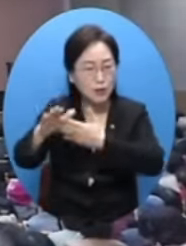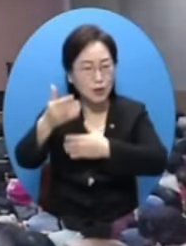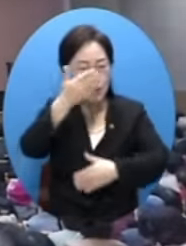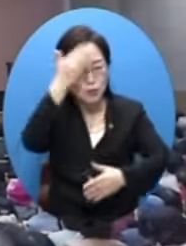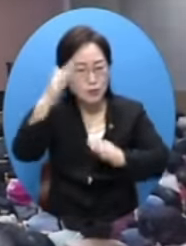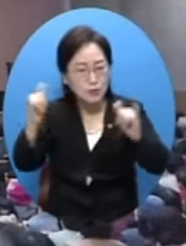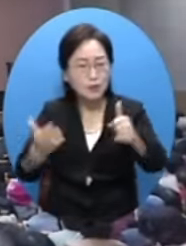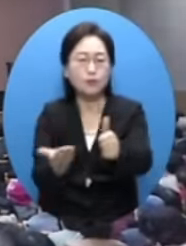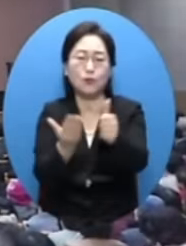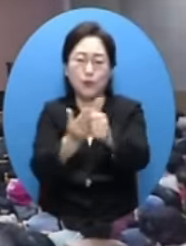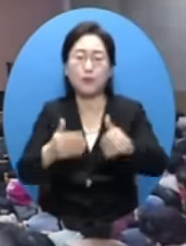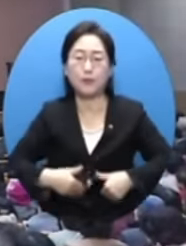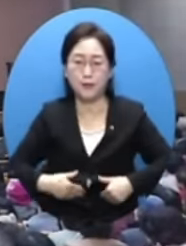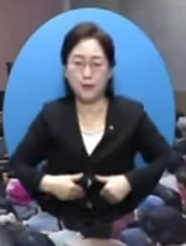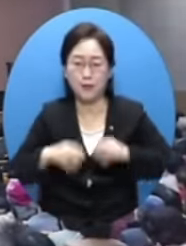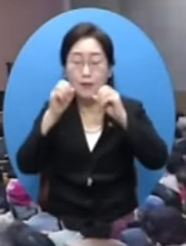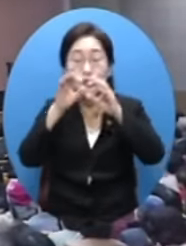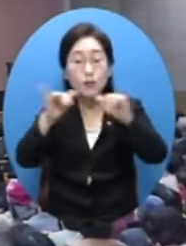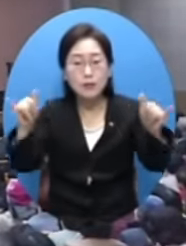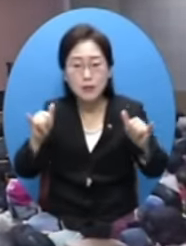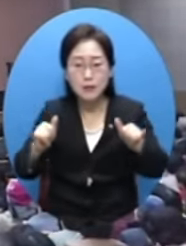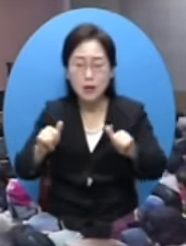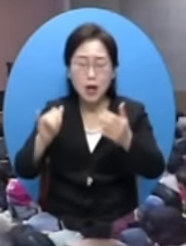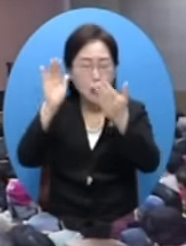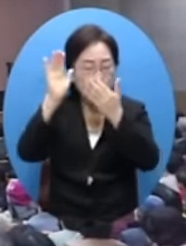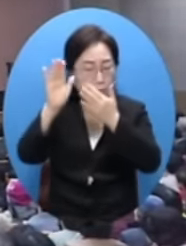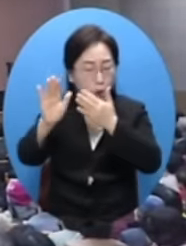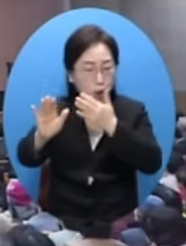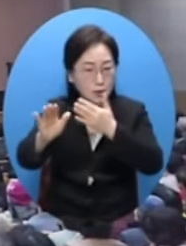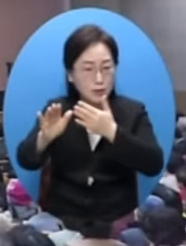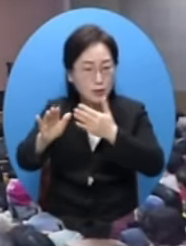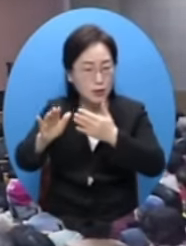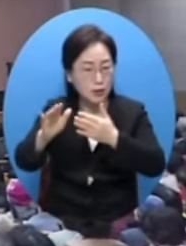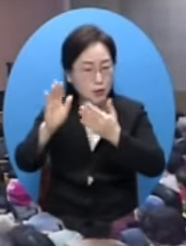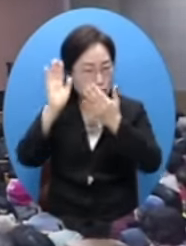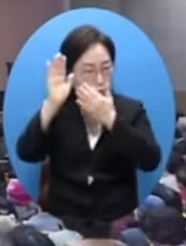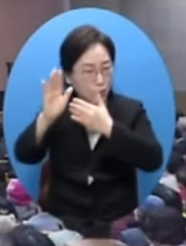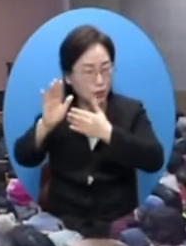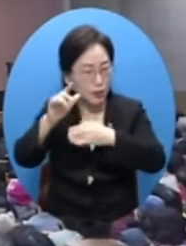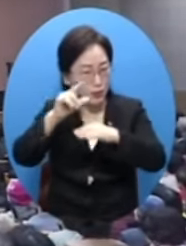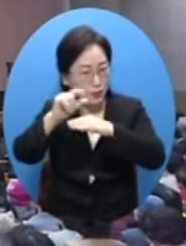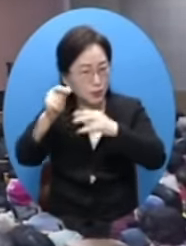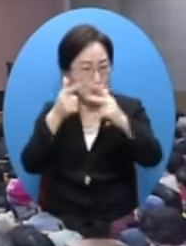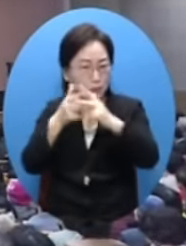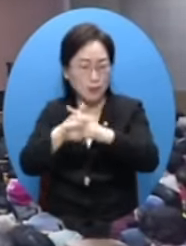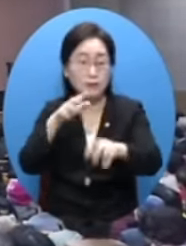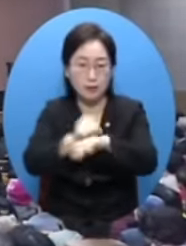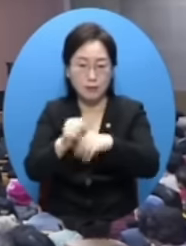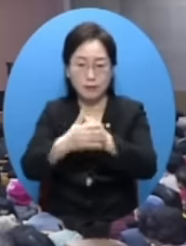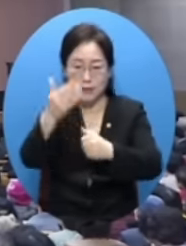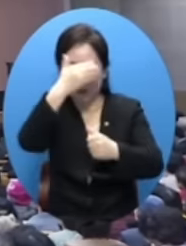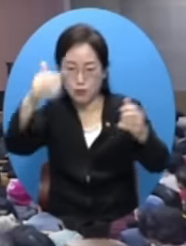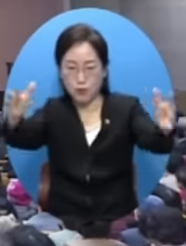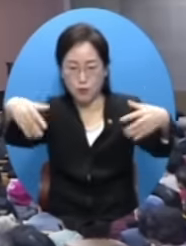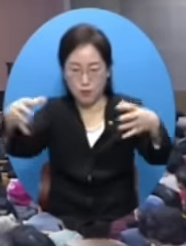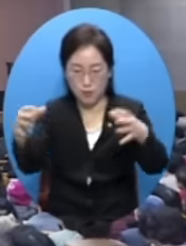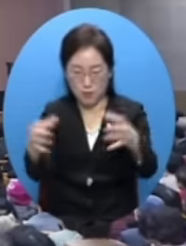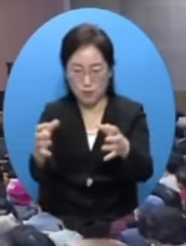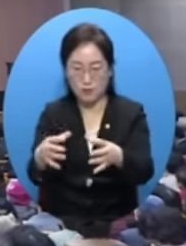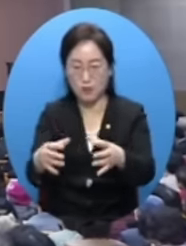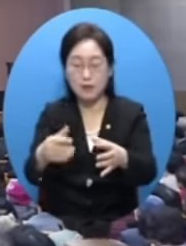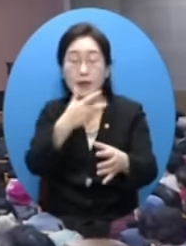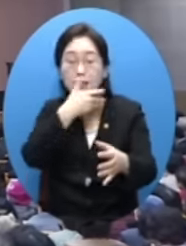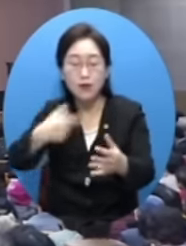있다. 선교사들은 멀리 미래를 볼 줄 알았습니다. 그래서 와서 청년들을 교육하기 시작했습니다. 청년들을 모아서